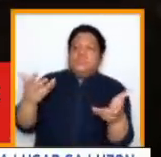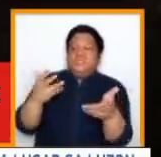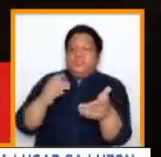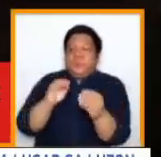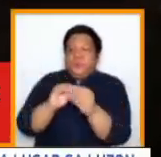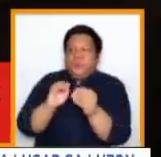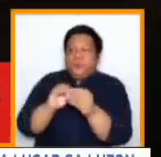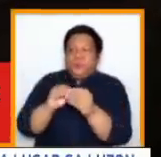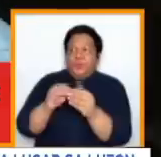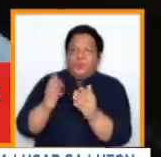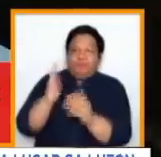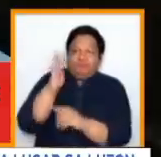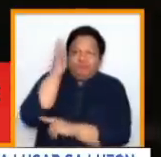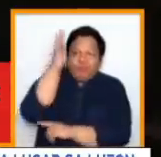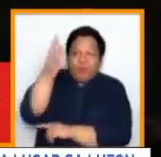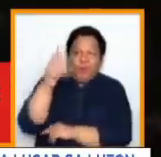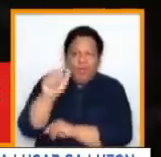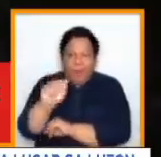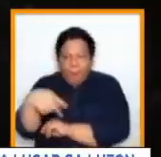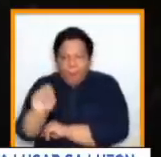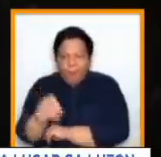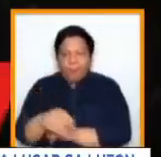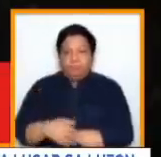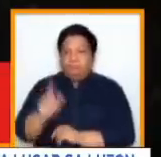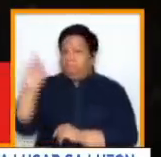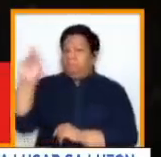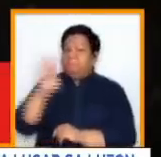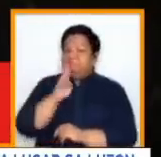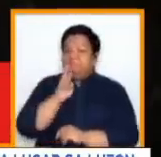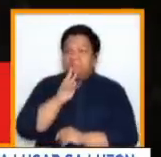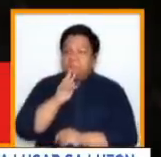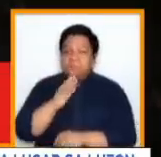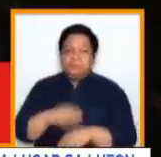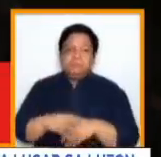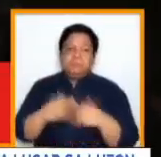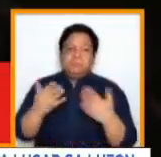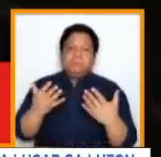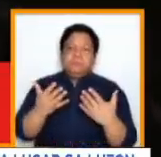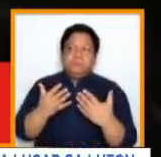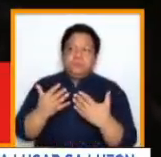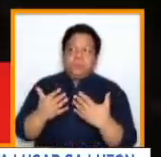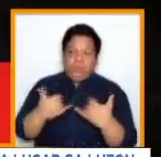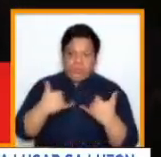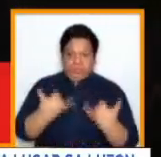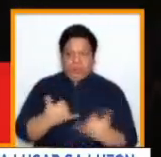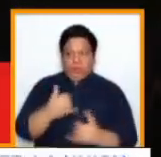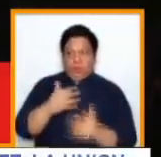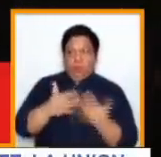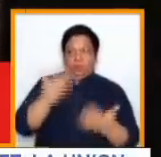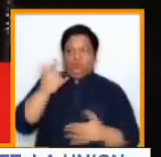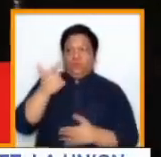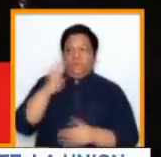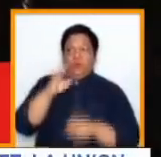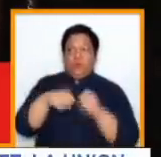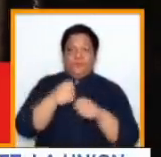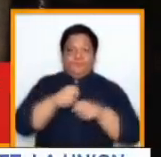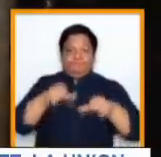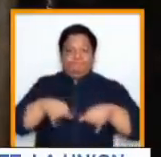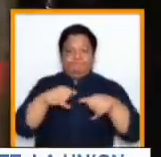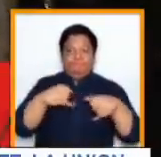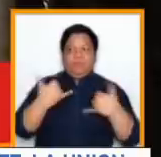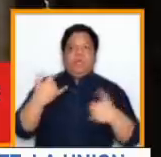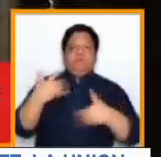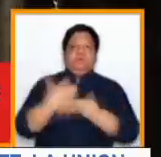mga kaapuhan. Almost 24 years na kasi ako dito, so ngayon lang ako nagkaroon ng time na